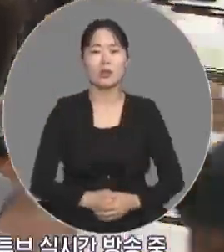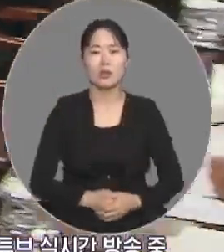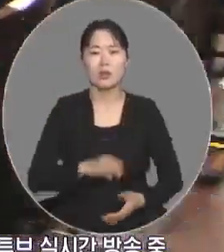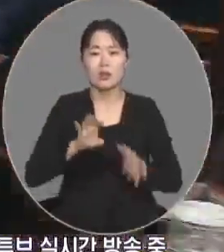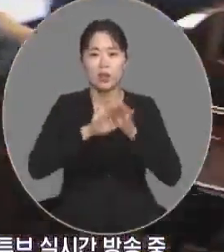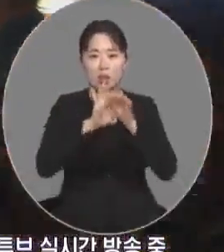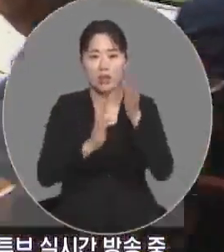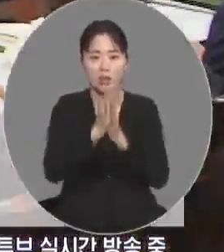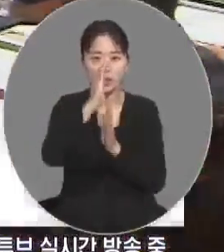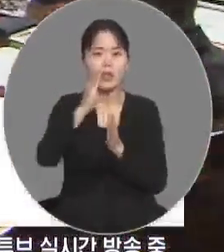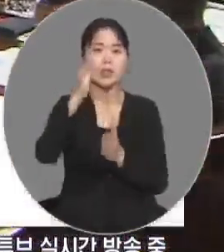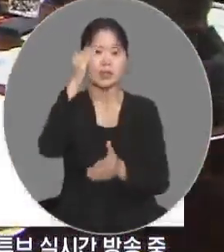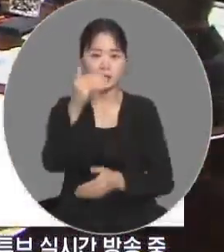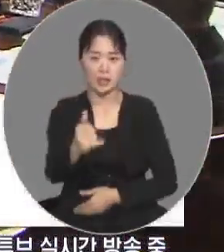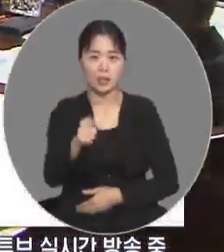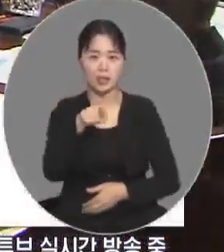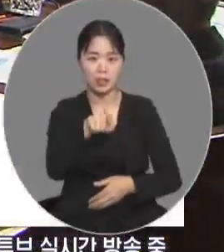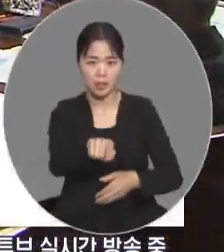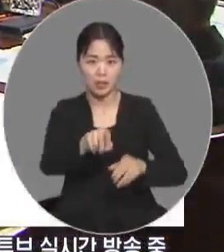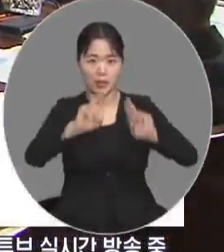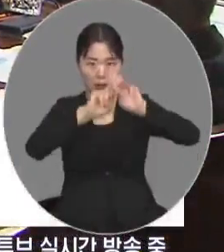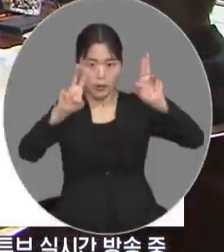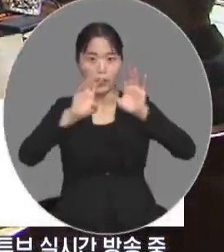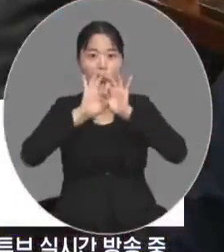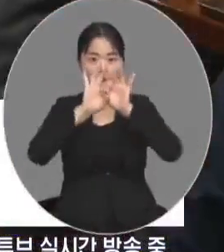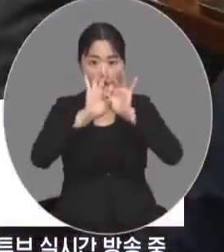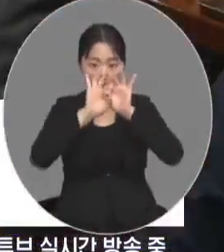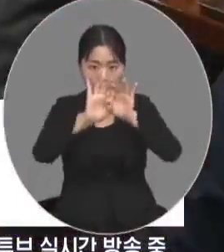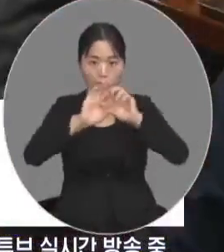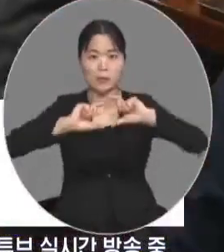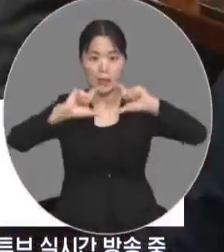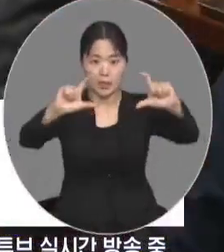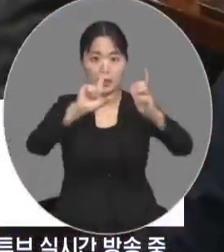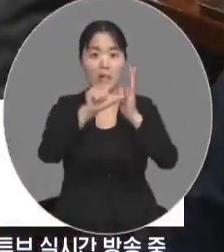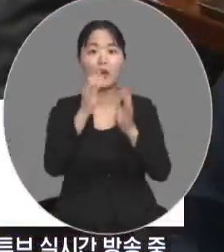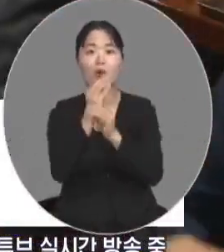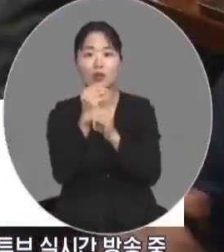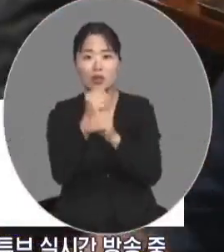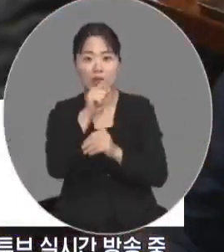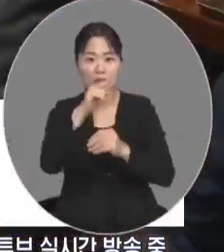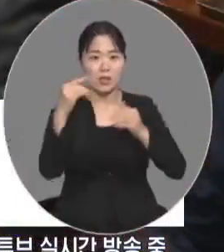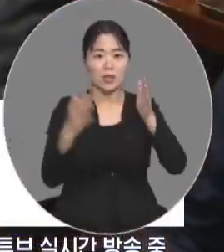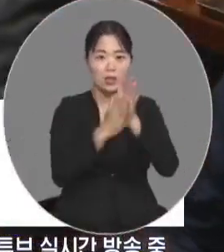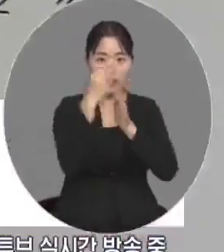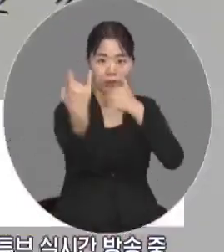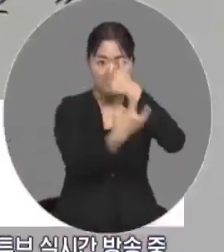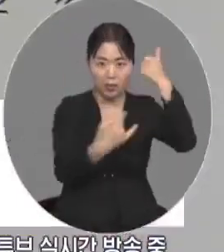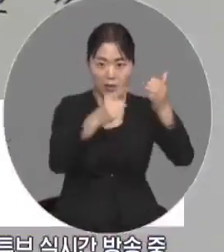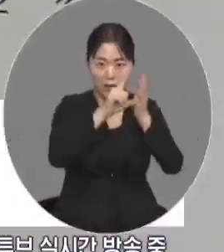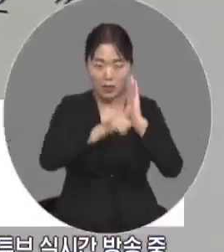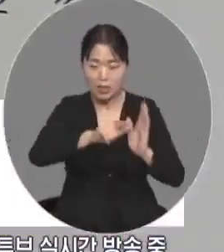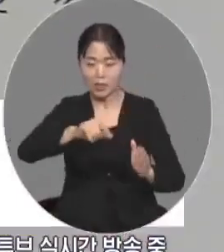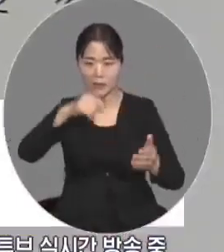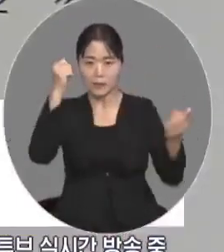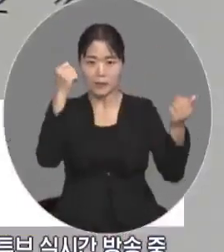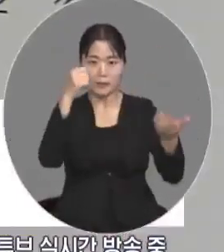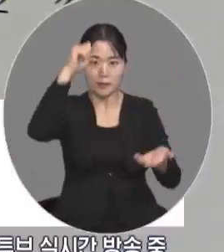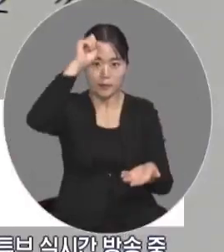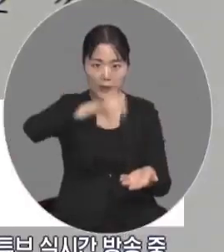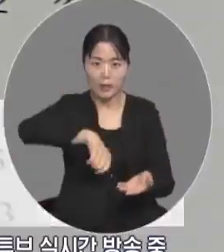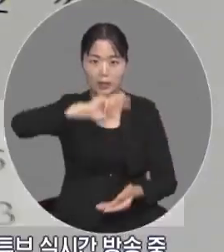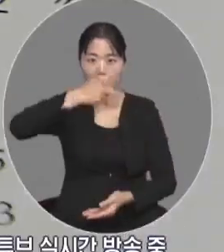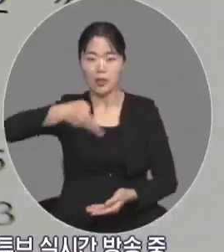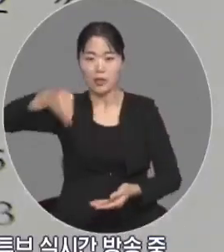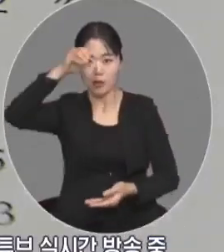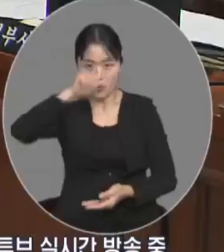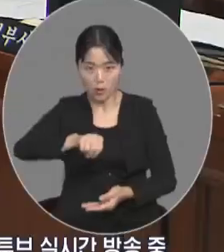시장의 사업 철회 입장은 울산시의회 예산결산위원회가 상임위에서 삭감한 예산 200억 원을 전액 부활시킨 직후 나온